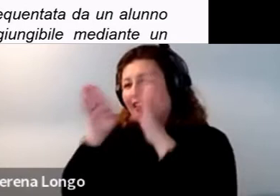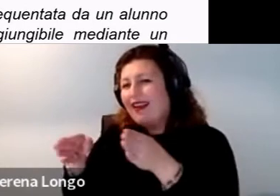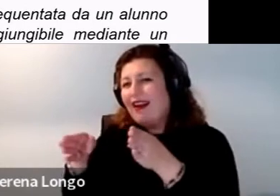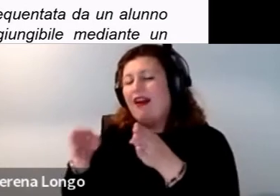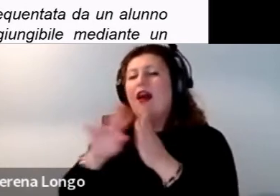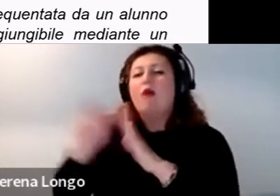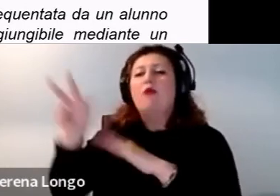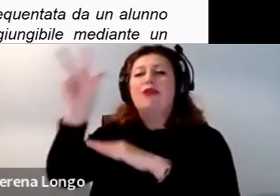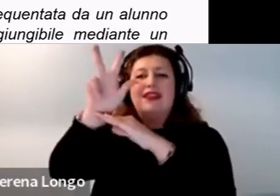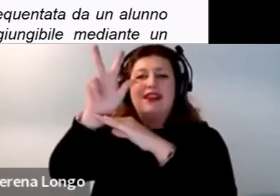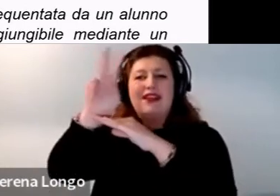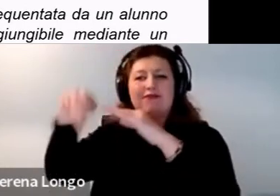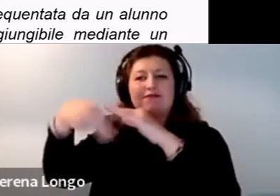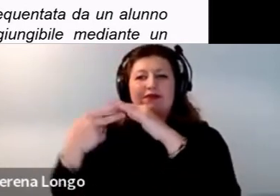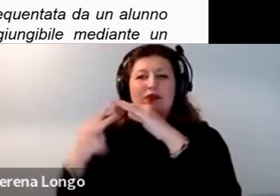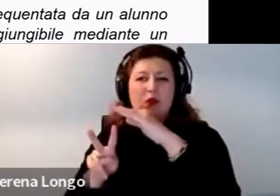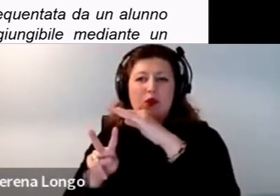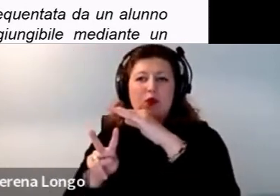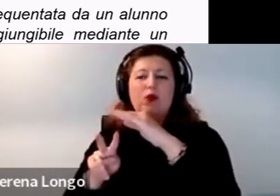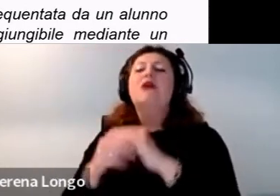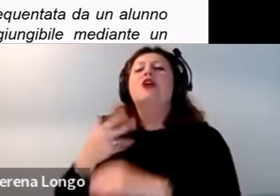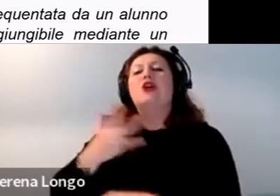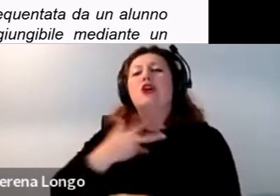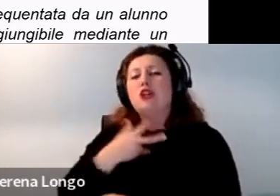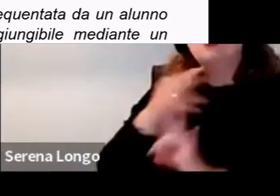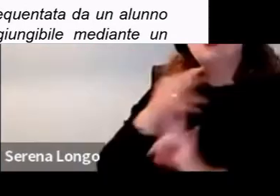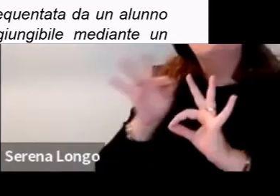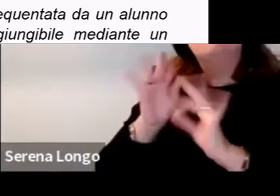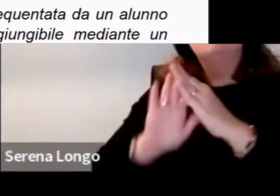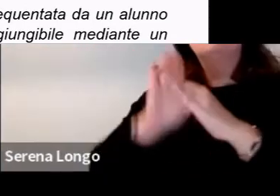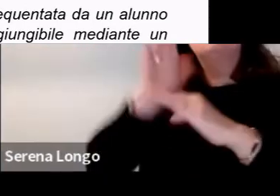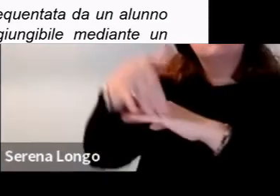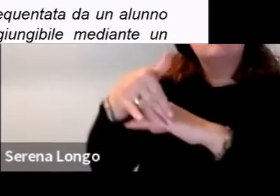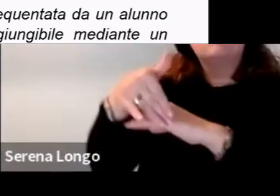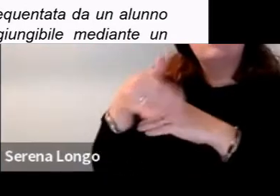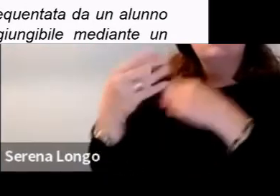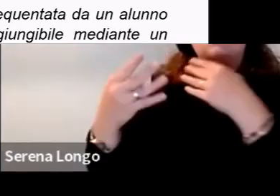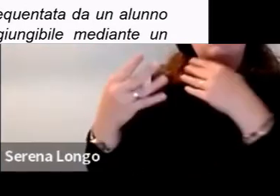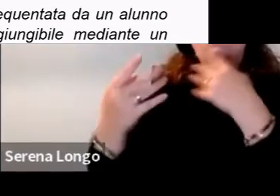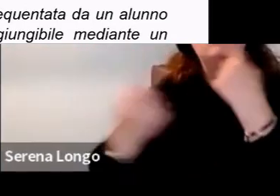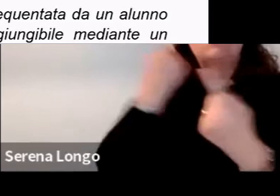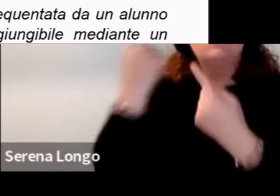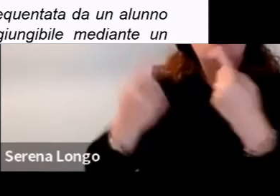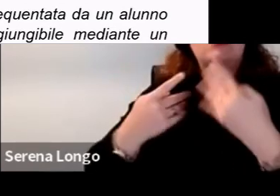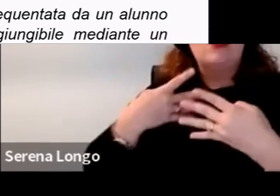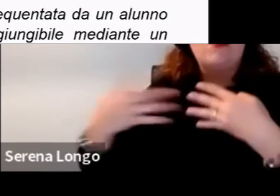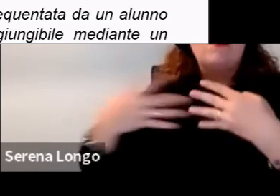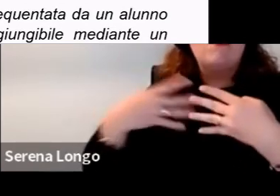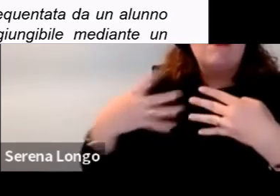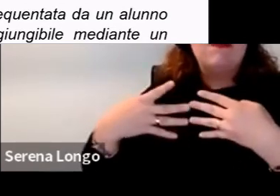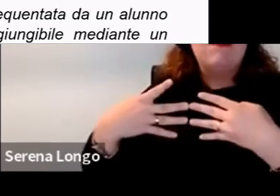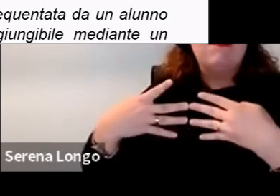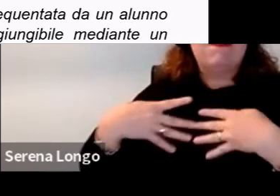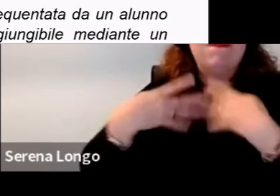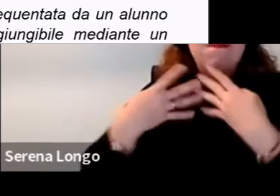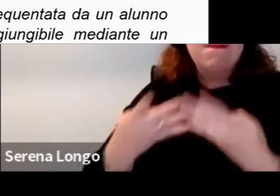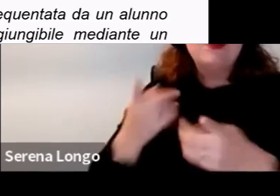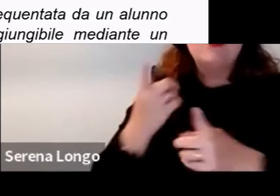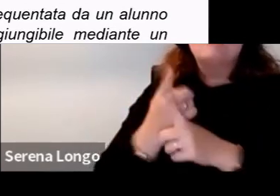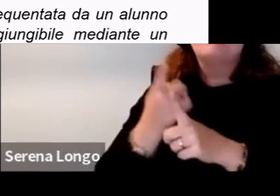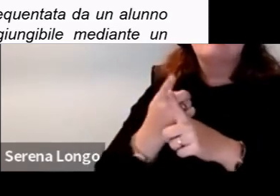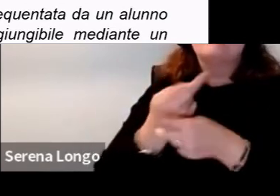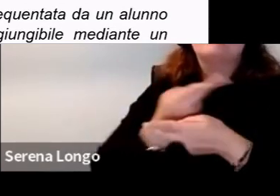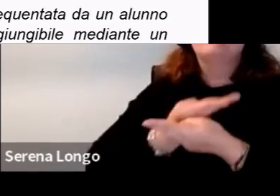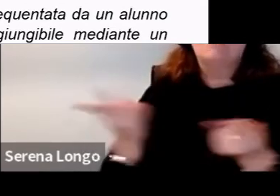sezione 2, tratta l'eliminazione e il superamento delle barriere architettoniche negli edifici pubblici e privati aperti al